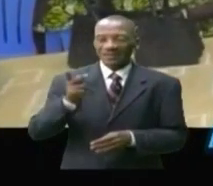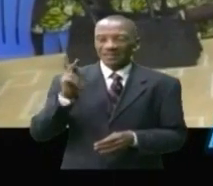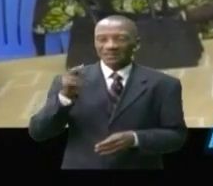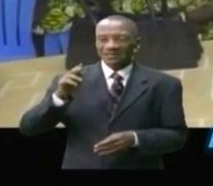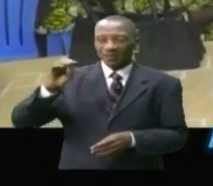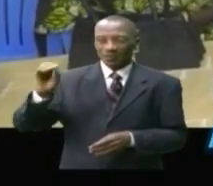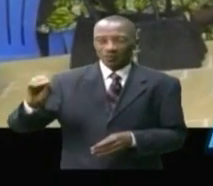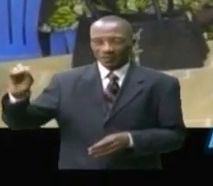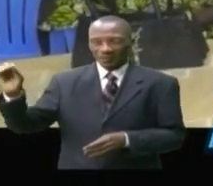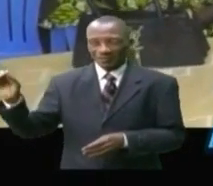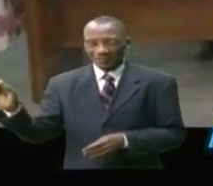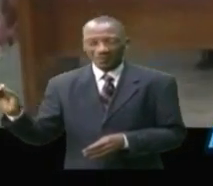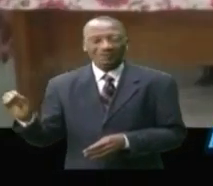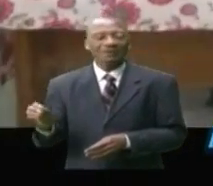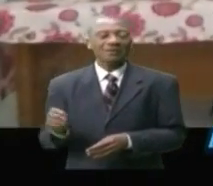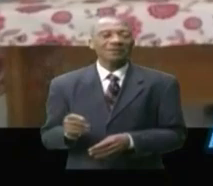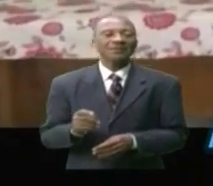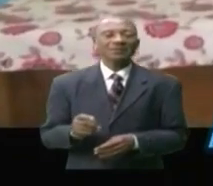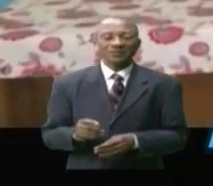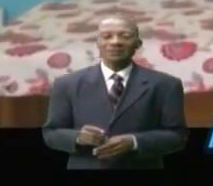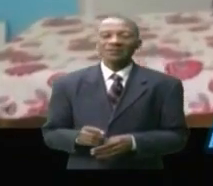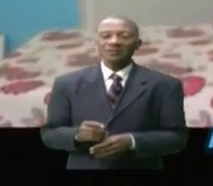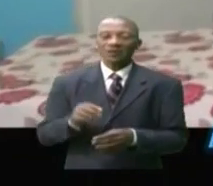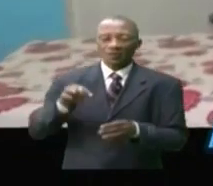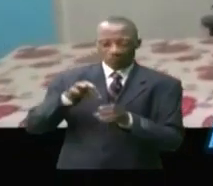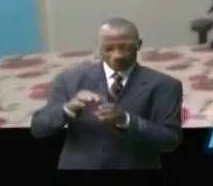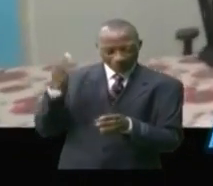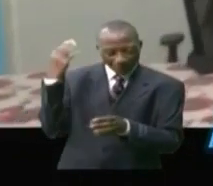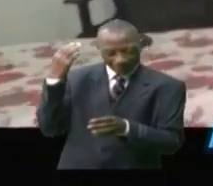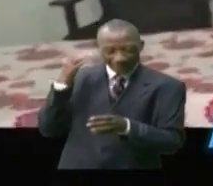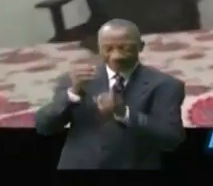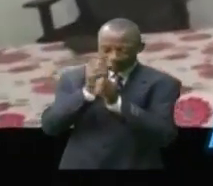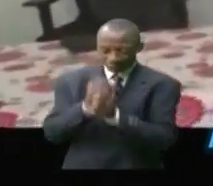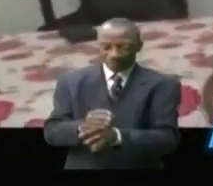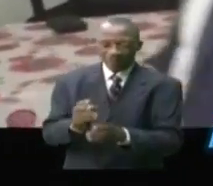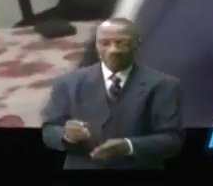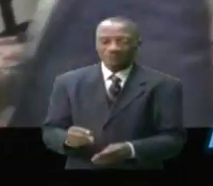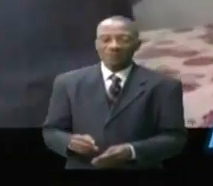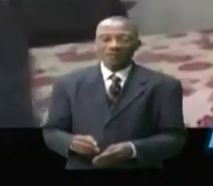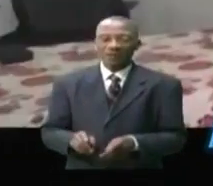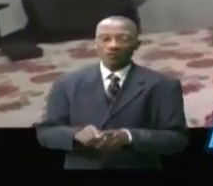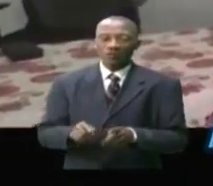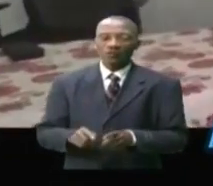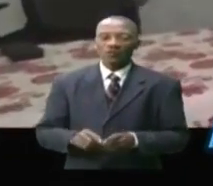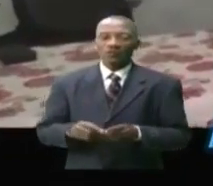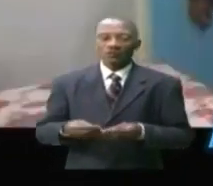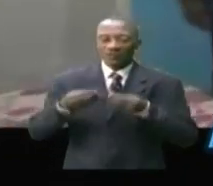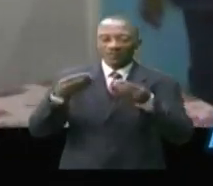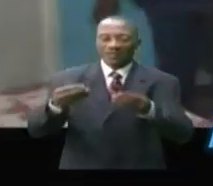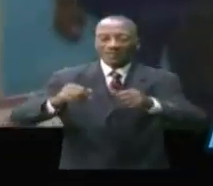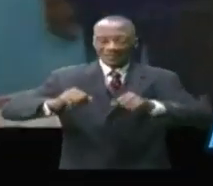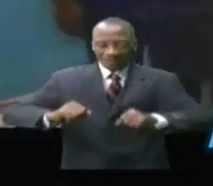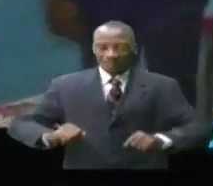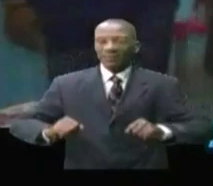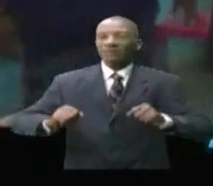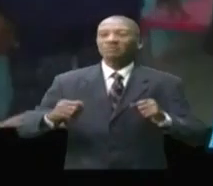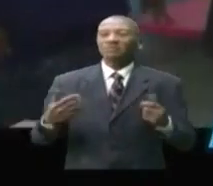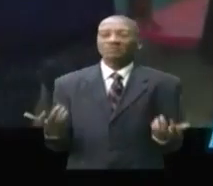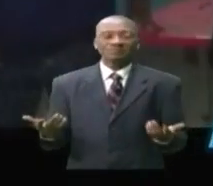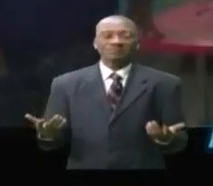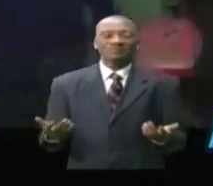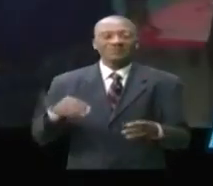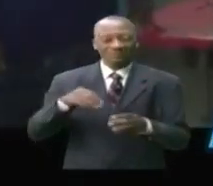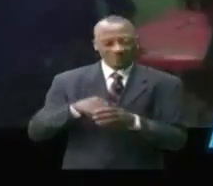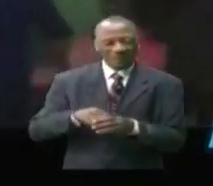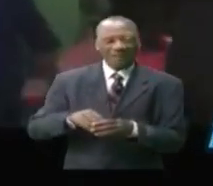juillet 2023, a été installée officiellement jeudi 17 août 2023. La cérémonie qui a commencé par l'hymne national a été